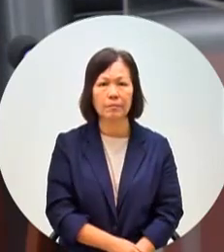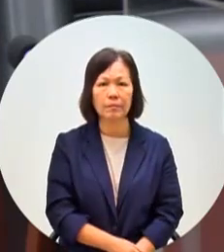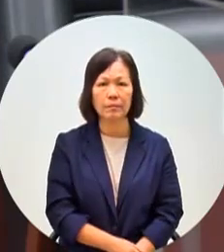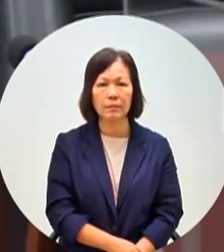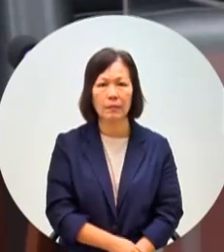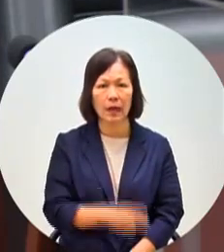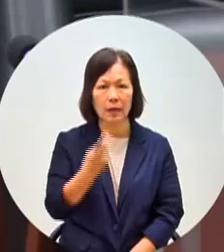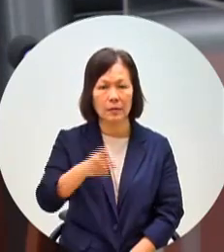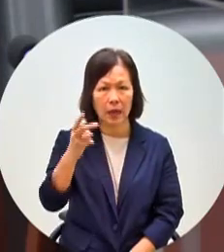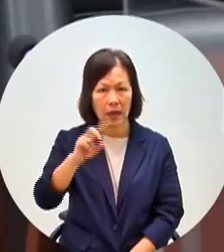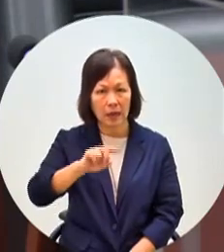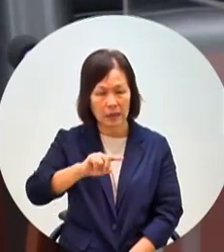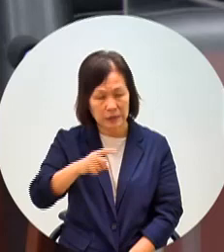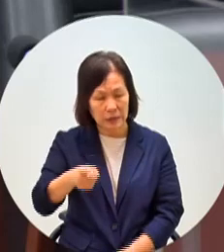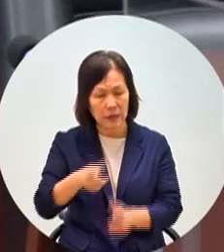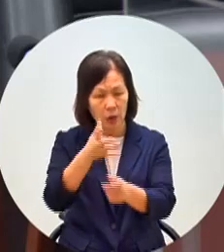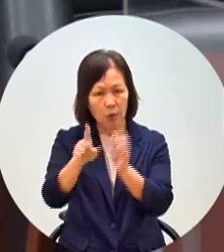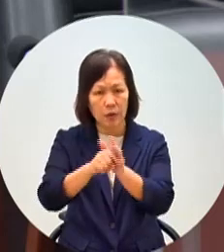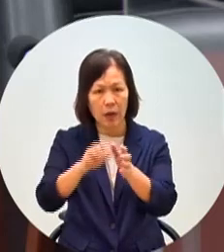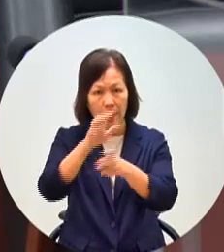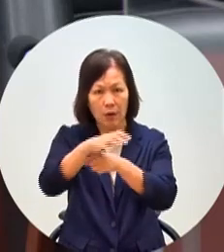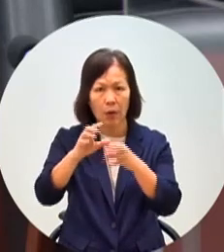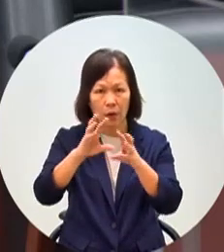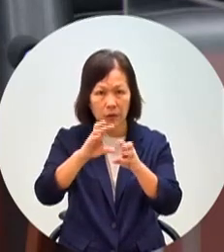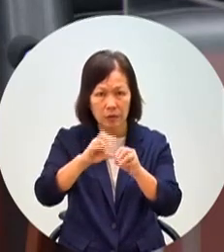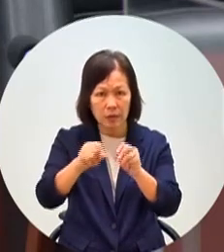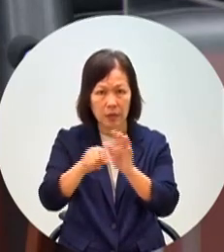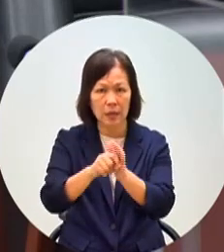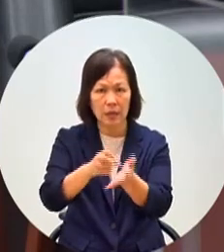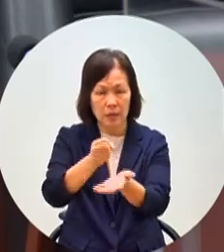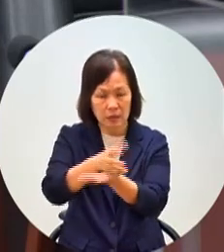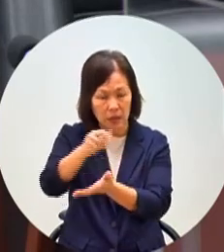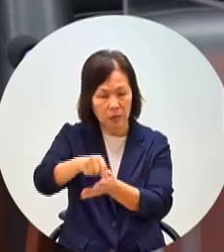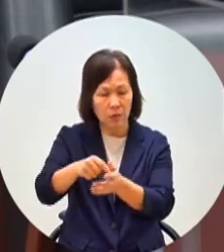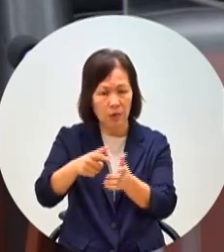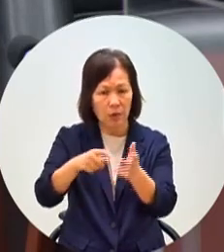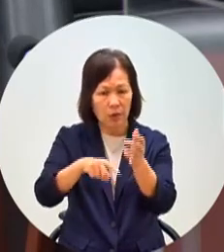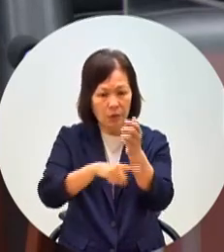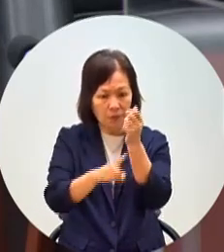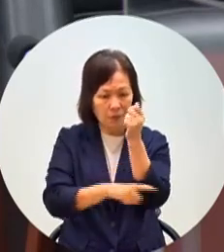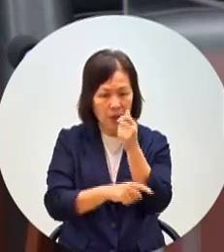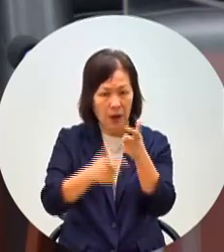接下来就会问说那个农地建物就地合法问题，因为大家都知道现在特登